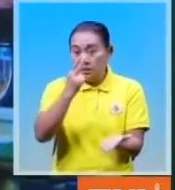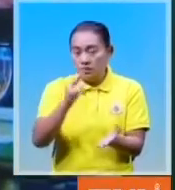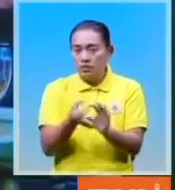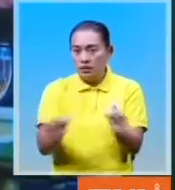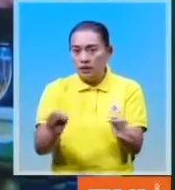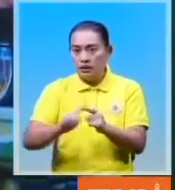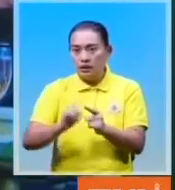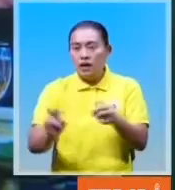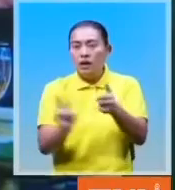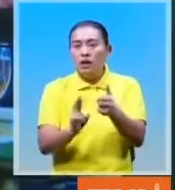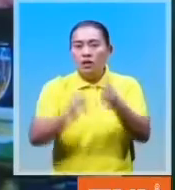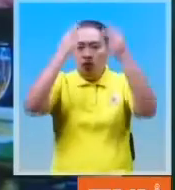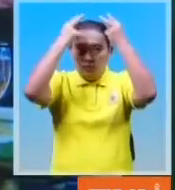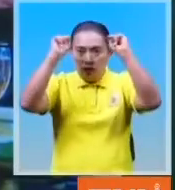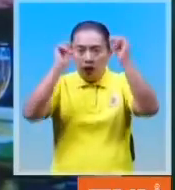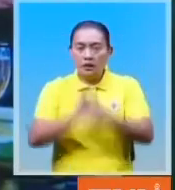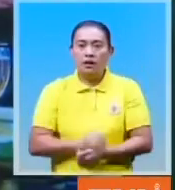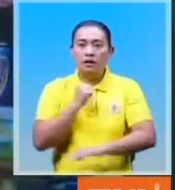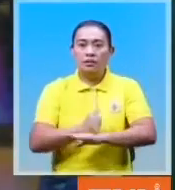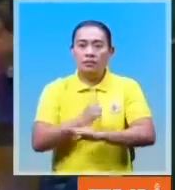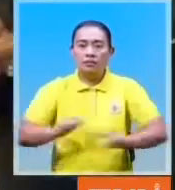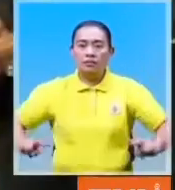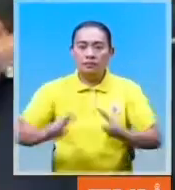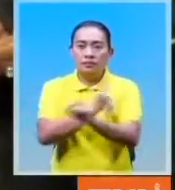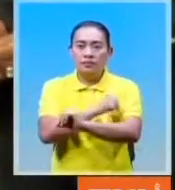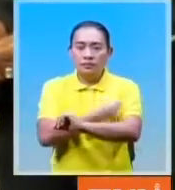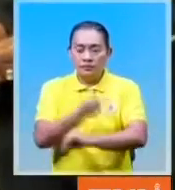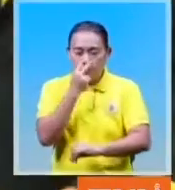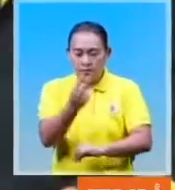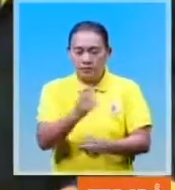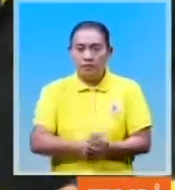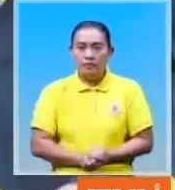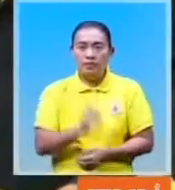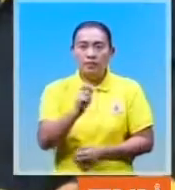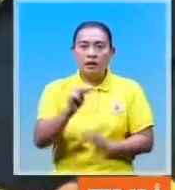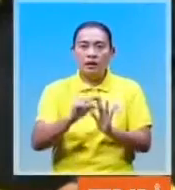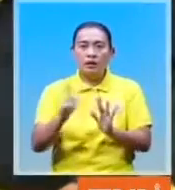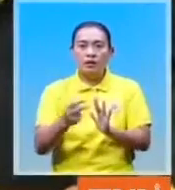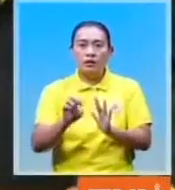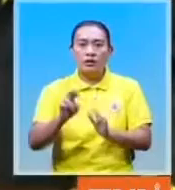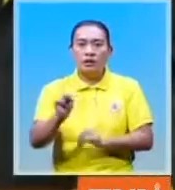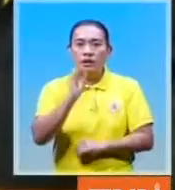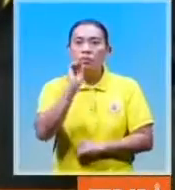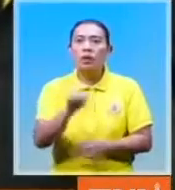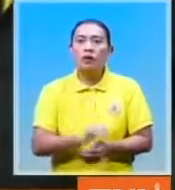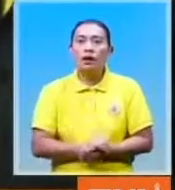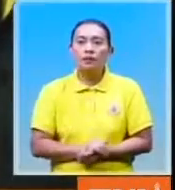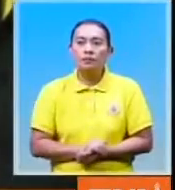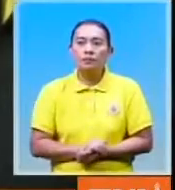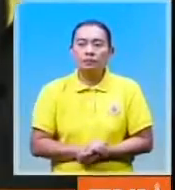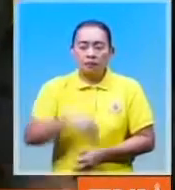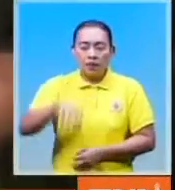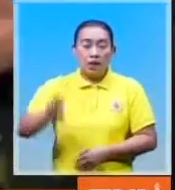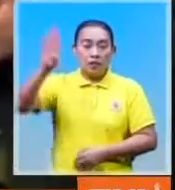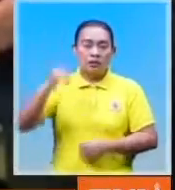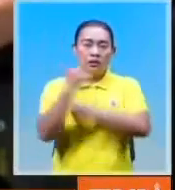างท่านรองนายกรัฐมนตรีและรัฐมนตรีว่าการกระทรวงสาธารณสุขกันหน่อยค่ะคุณอนุทินชาญวีรกูลออกมายืนยันนะคะว่าบริษัทต่างช